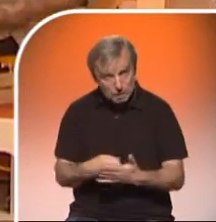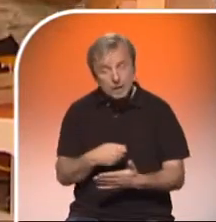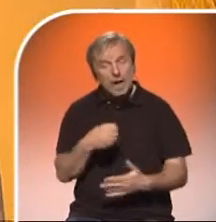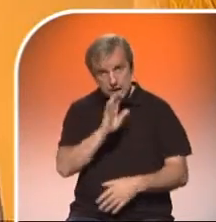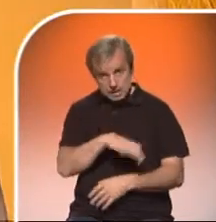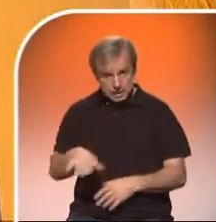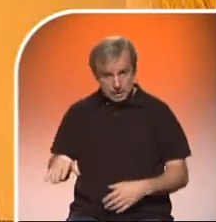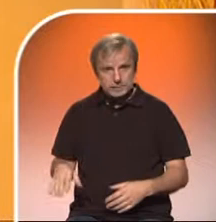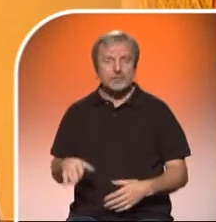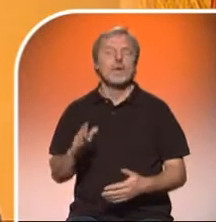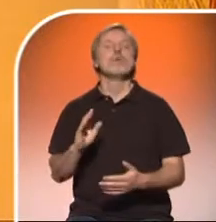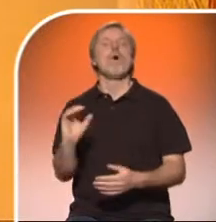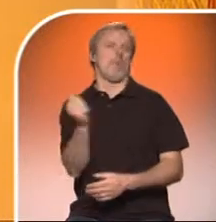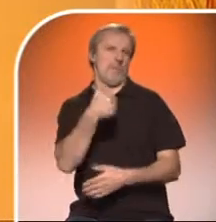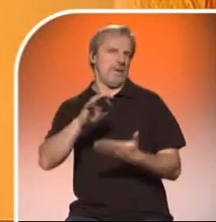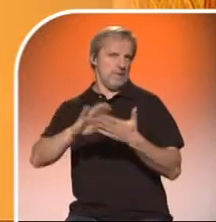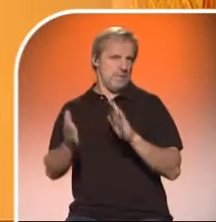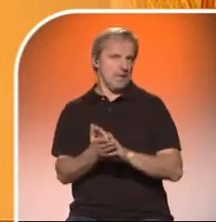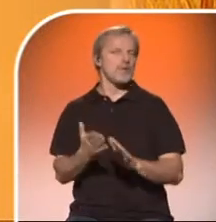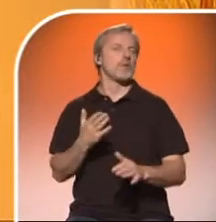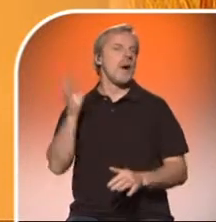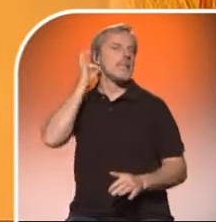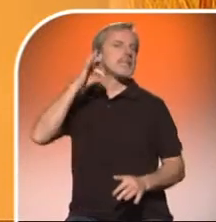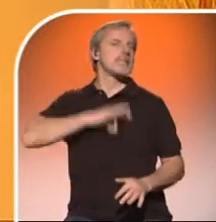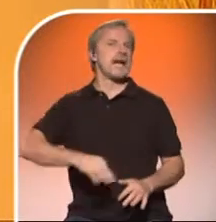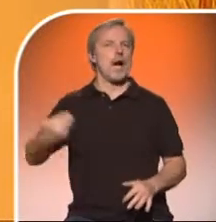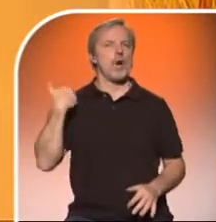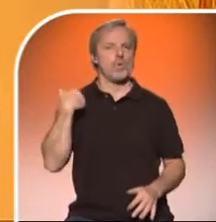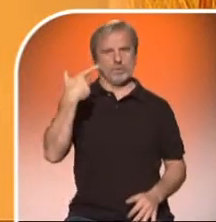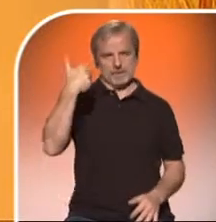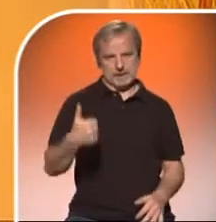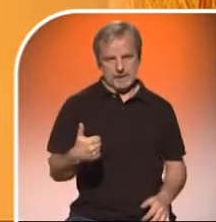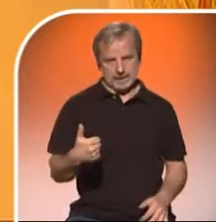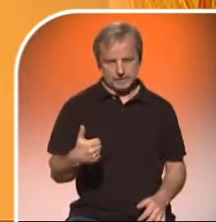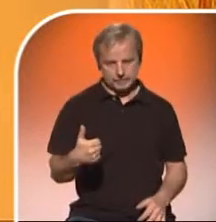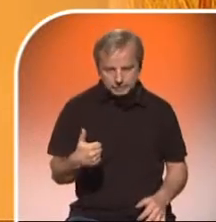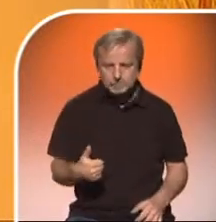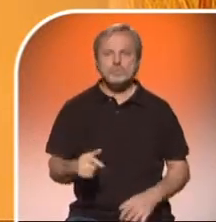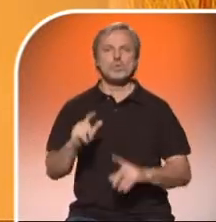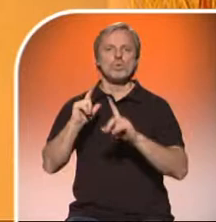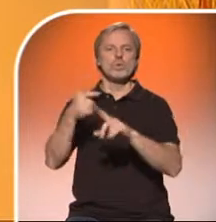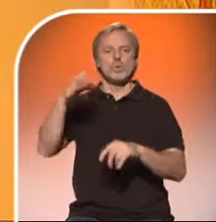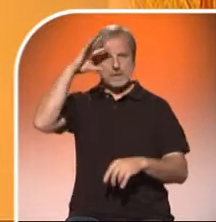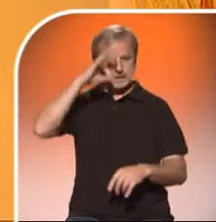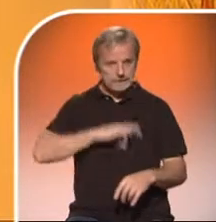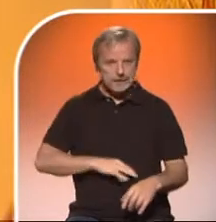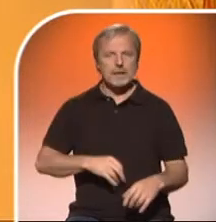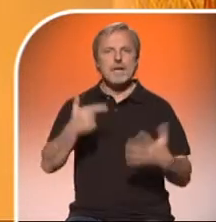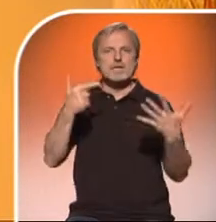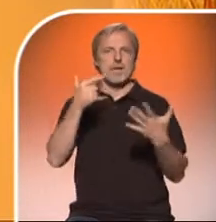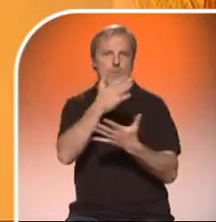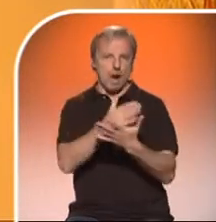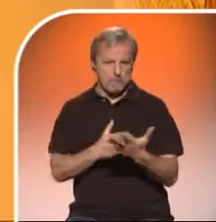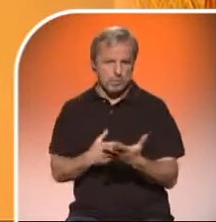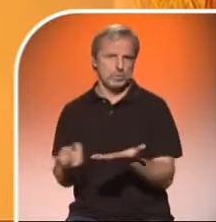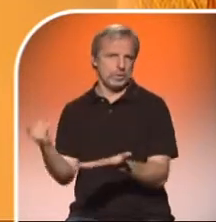Tak já mám z prvního manželství dceru, který bude 21 let. Mám teďka syna, který mu je 7,5, nastoupil do první